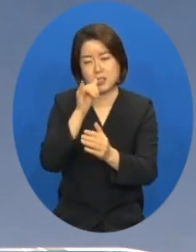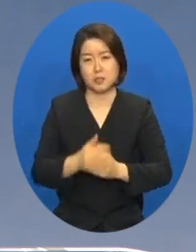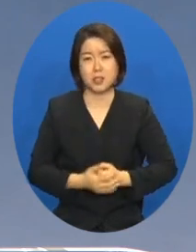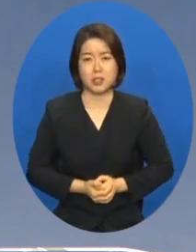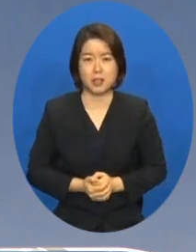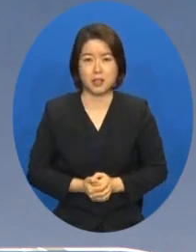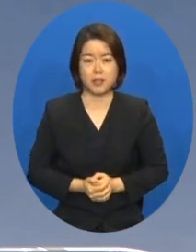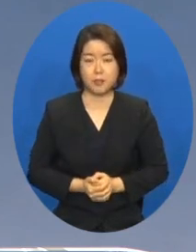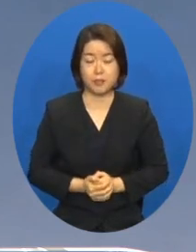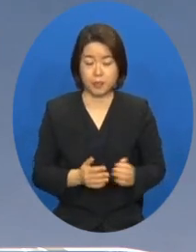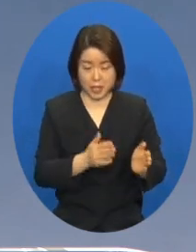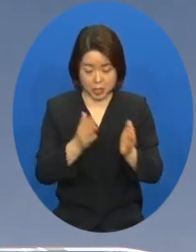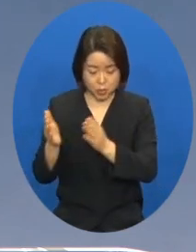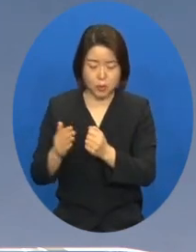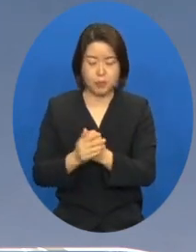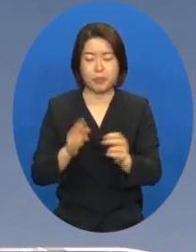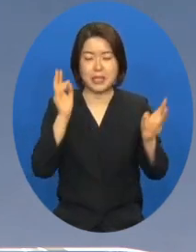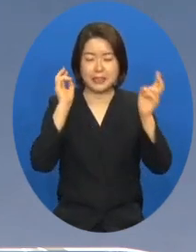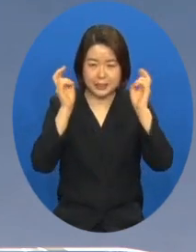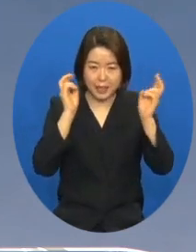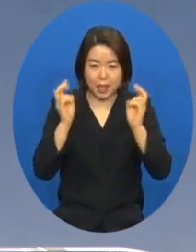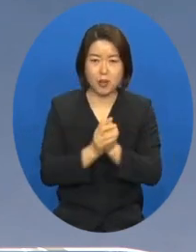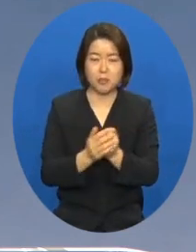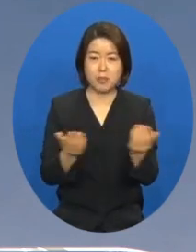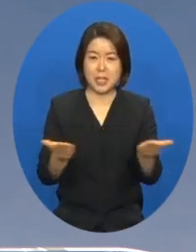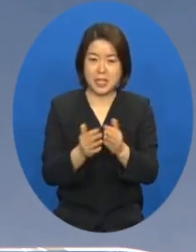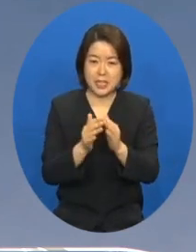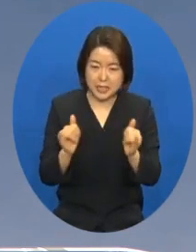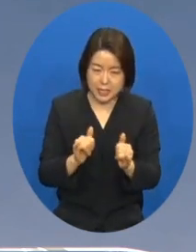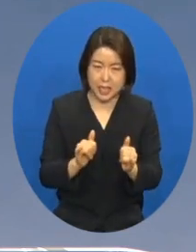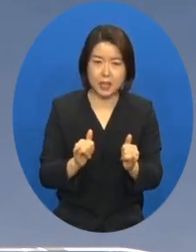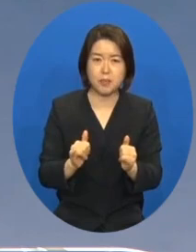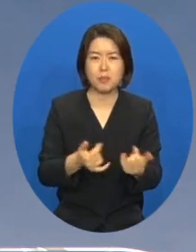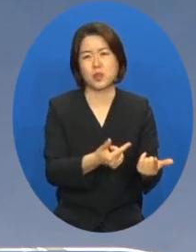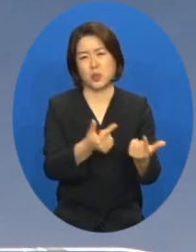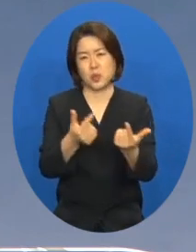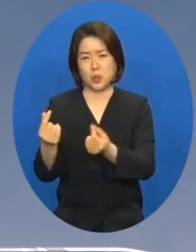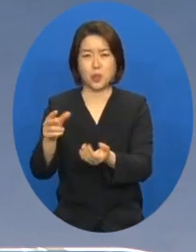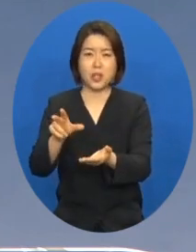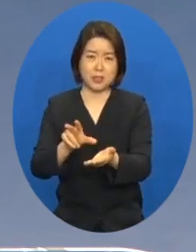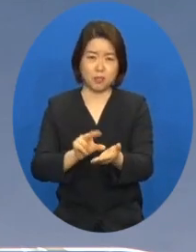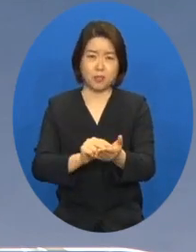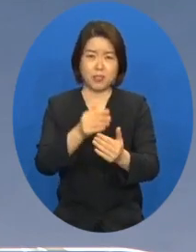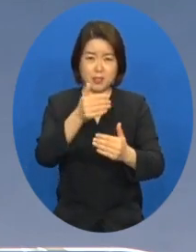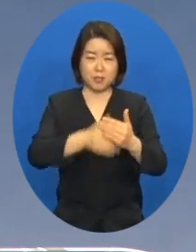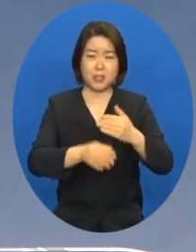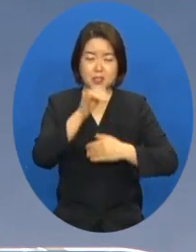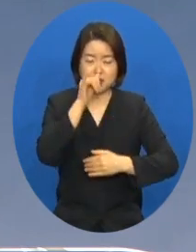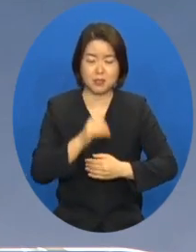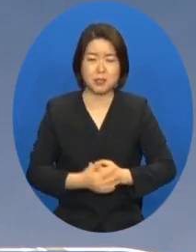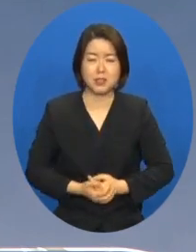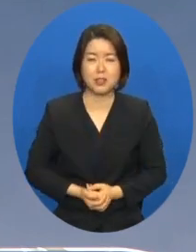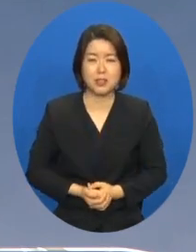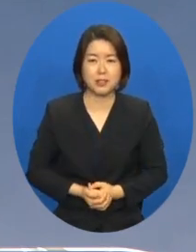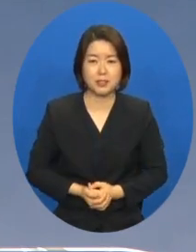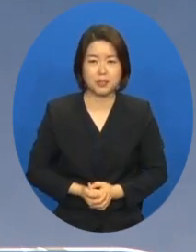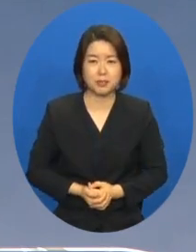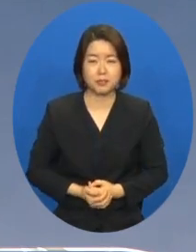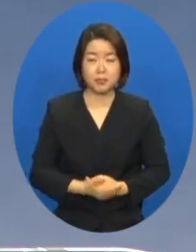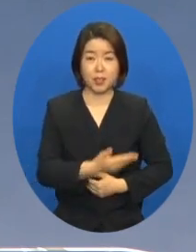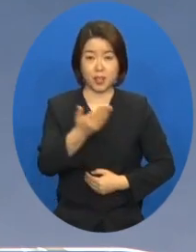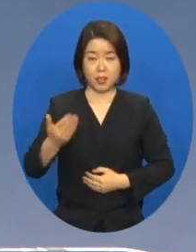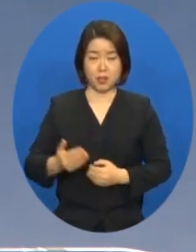뭐 사업을 하는 사람들, 직장생활 하는 사람들 다 똑같은 문제에 빠져 있습니다.